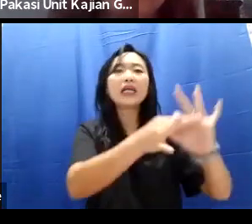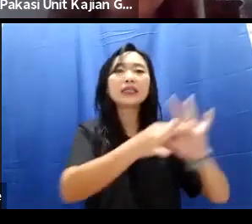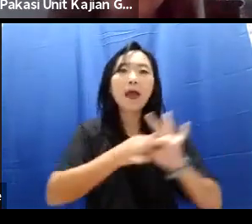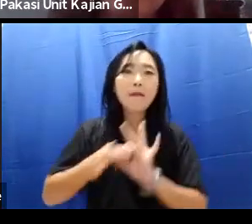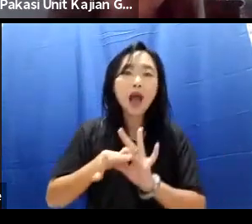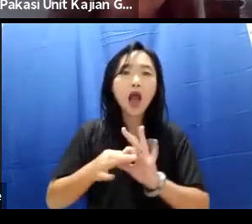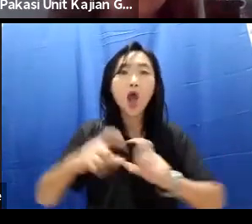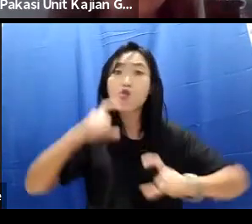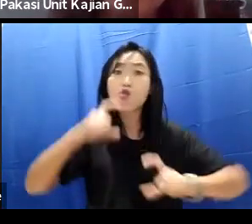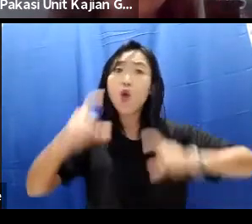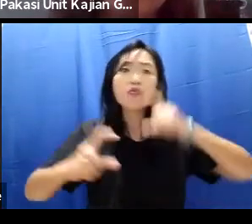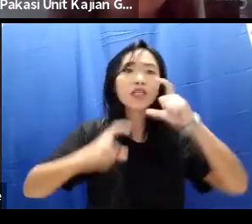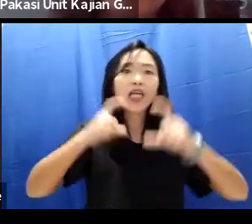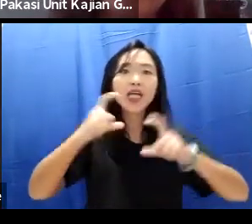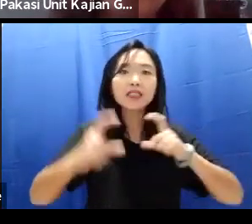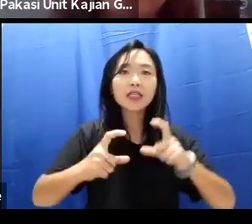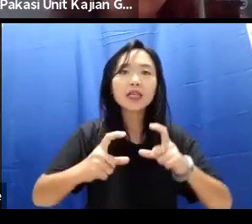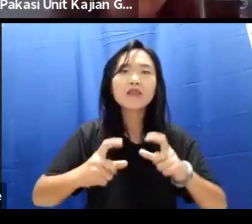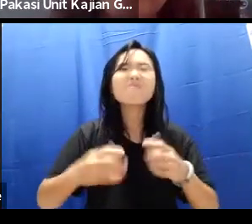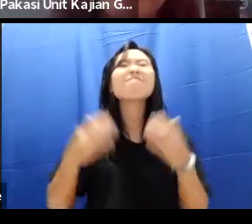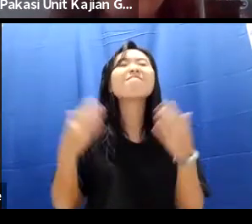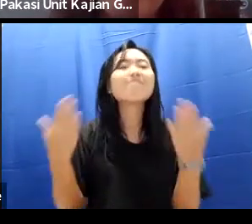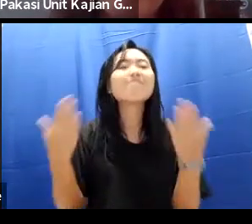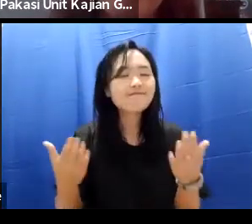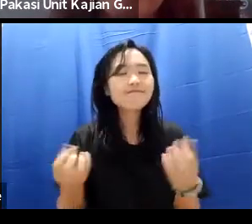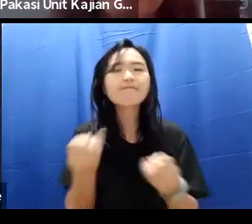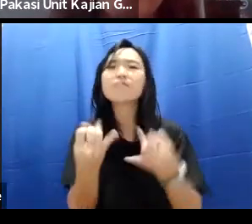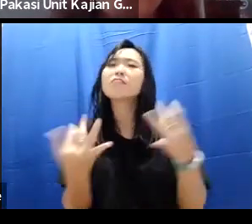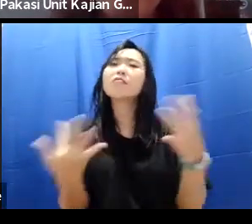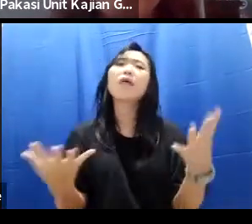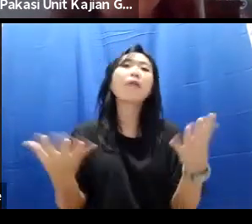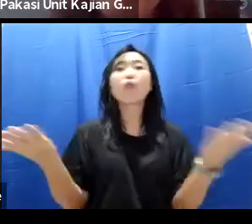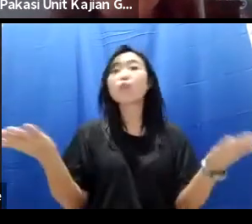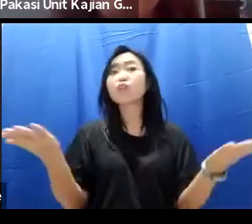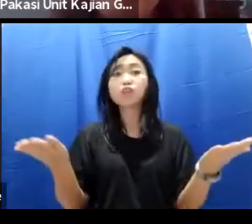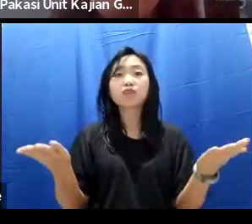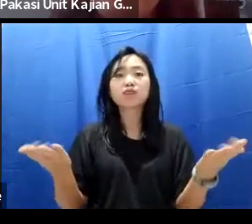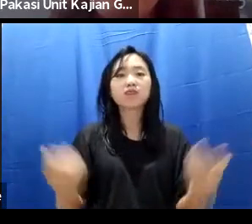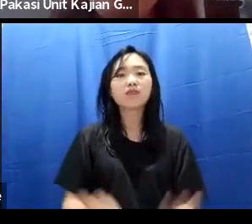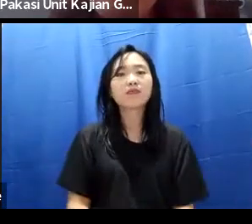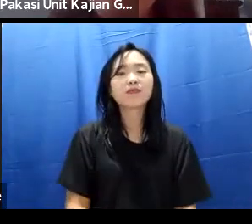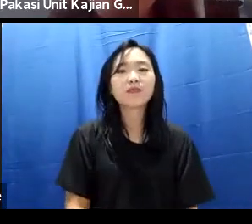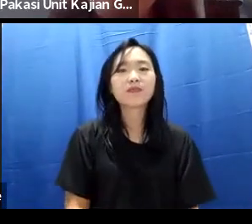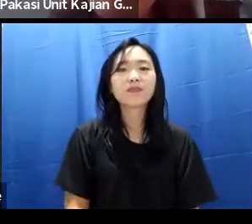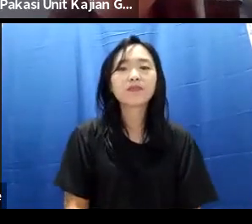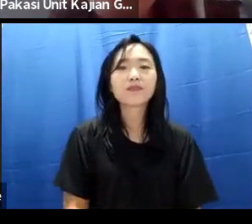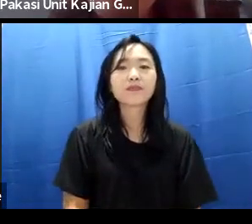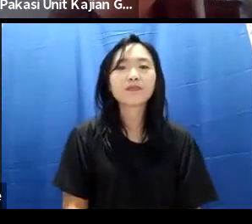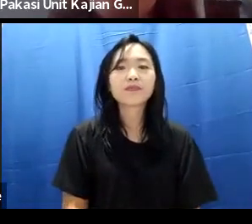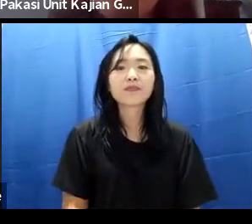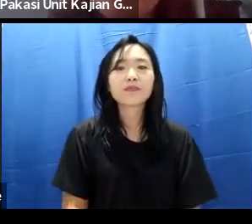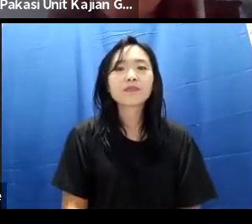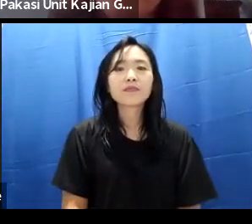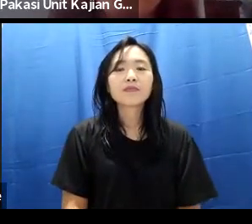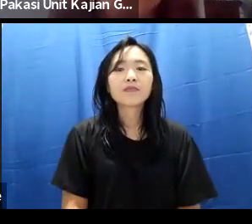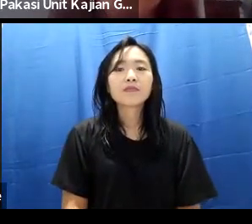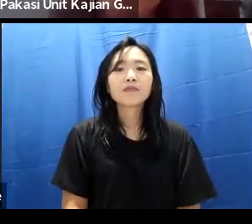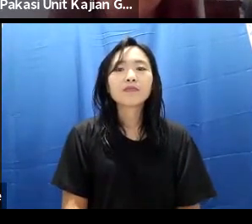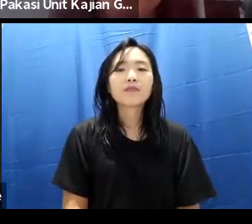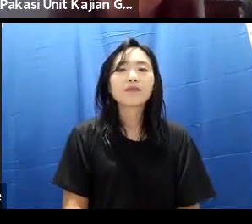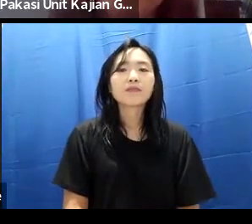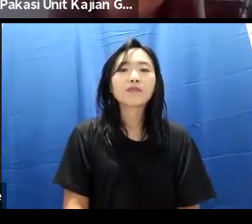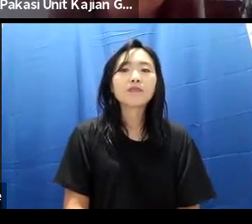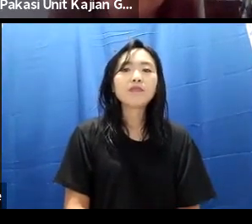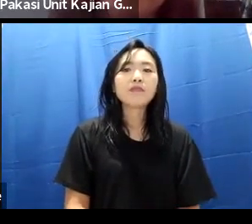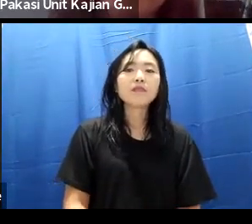mana gap-gapnya. Apakah masih banyak misalnya feminist scholars yang terlalu sibuk misalnya teaching,